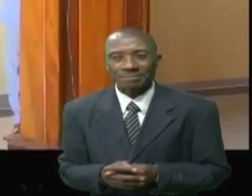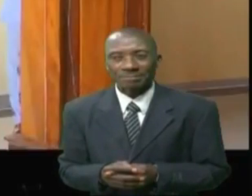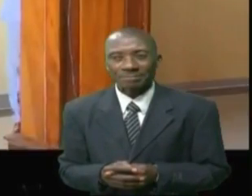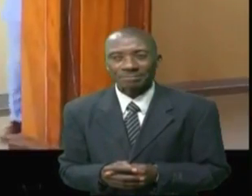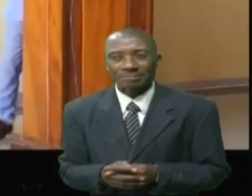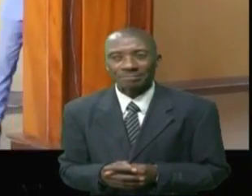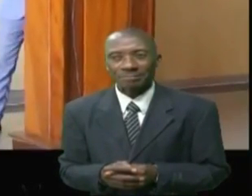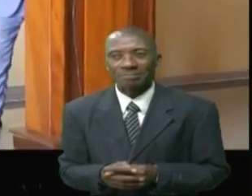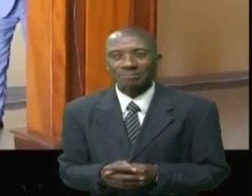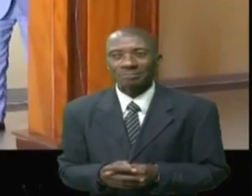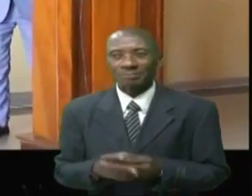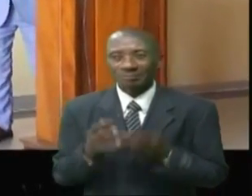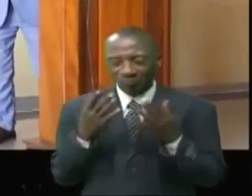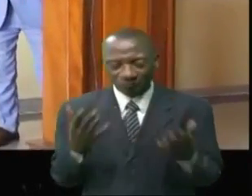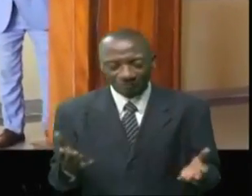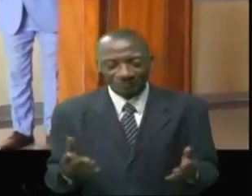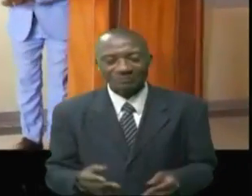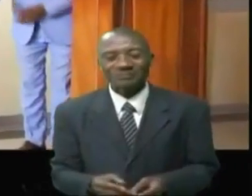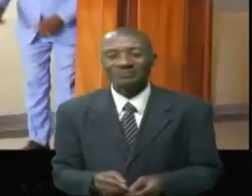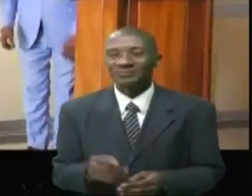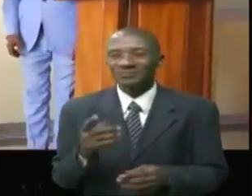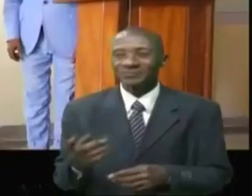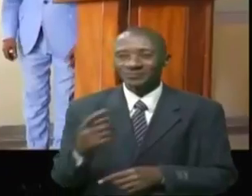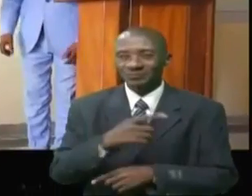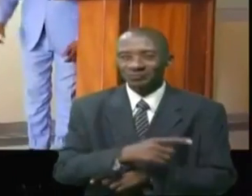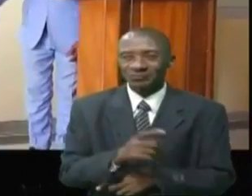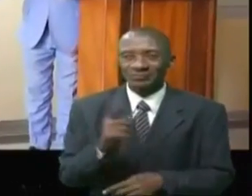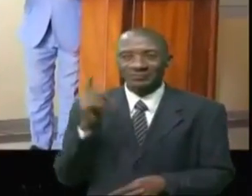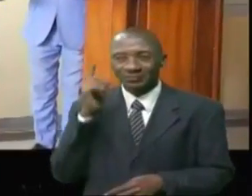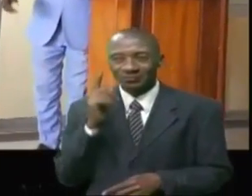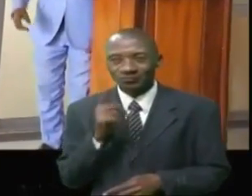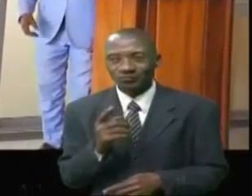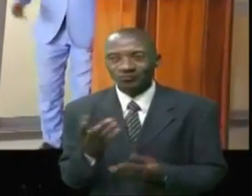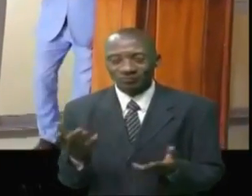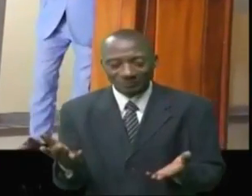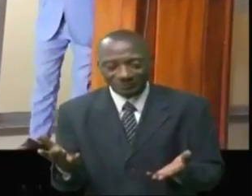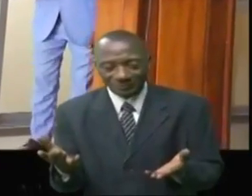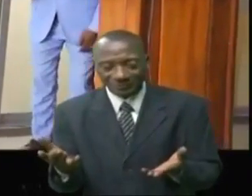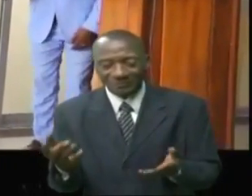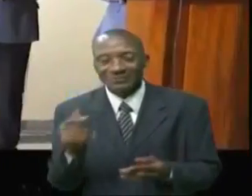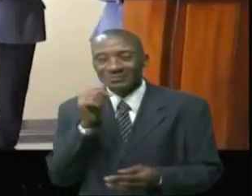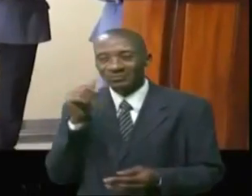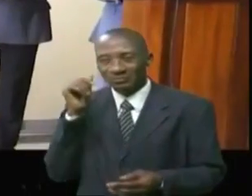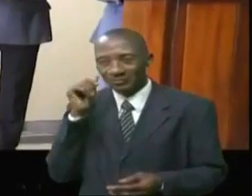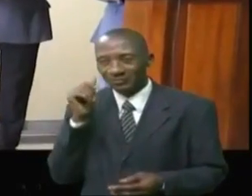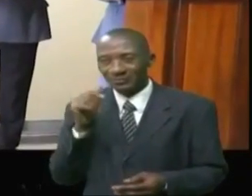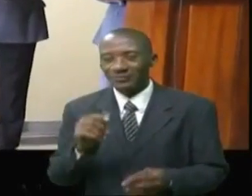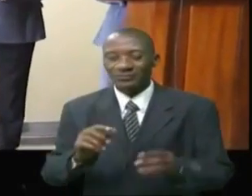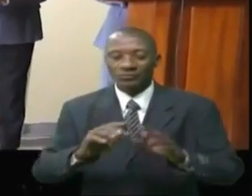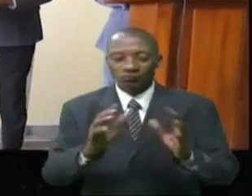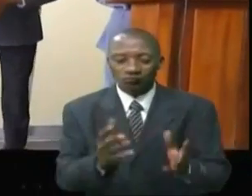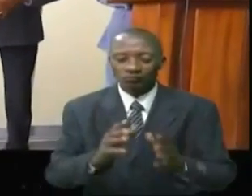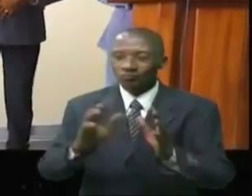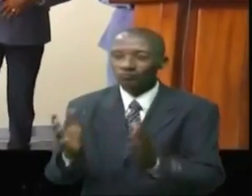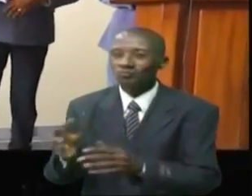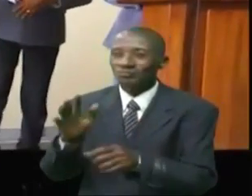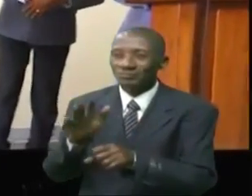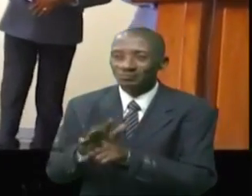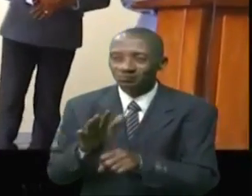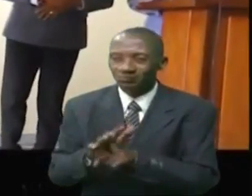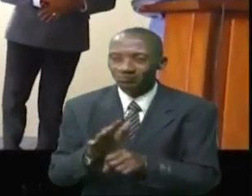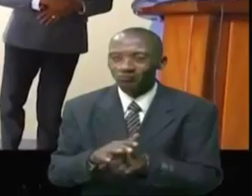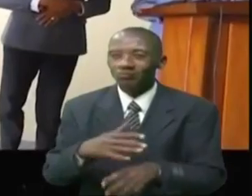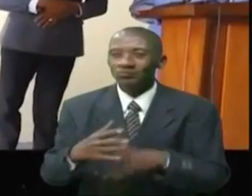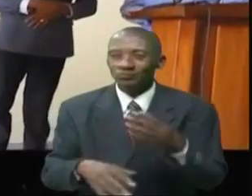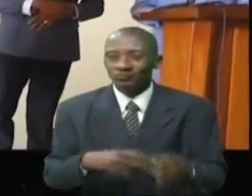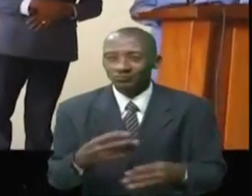conseils. Faisandine Pierre Decou, les formateurs sourds de la communauté des sourds du Congo ont remis des brevets aux nouveaux